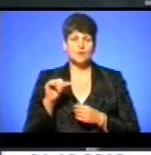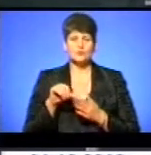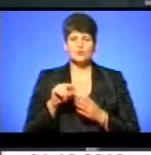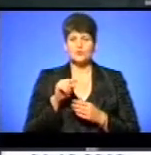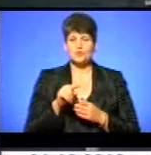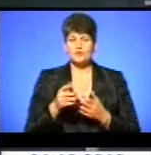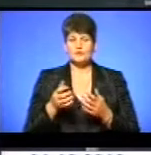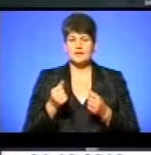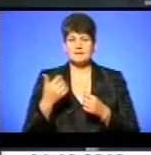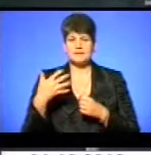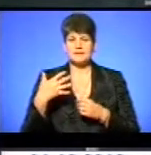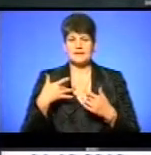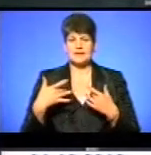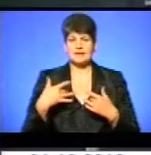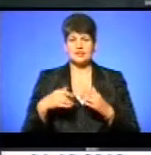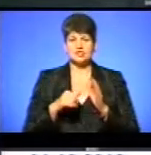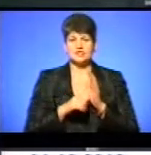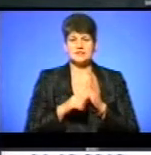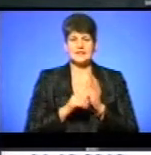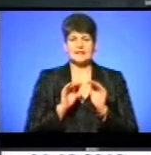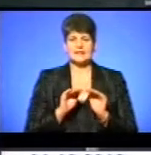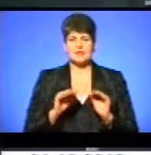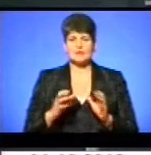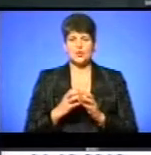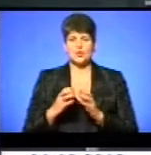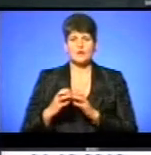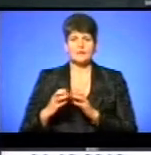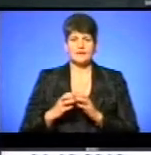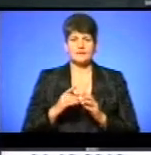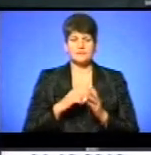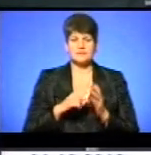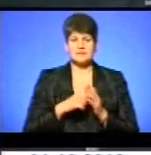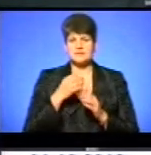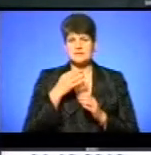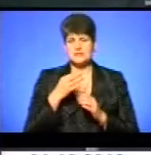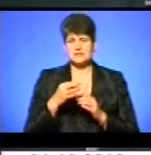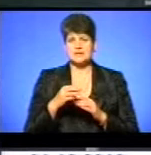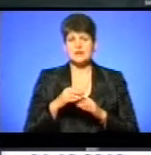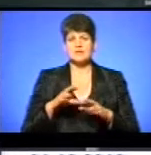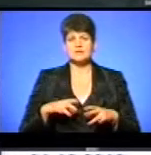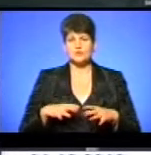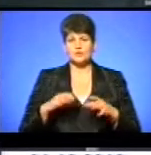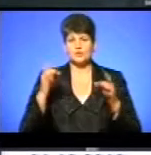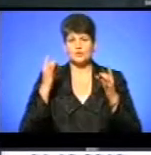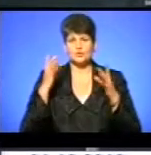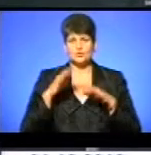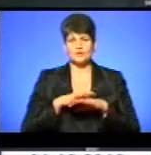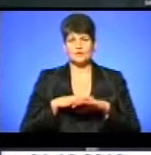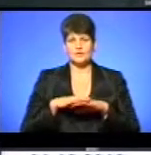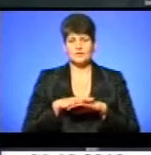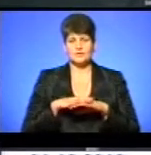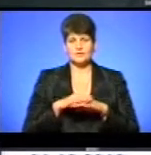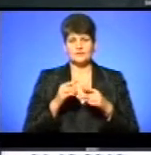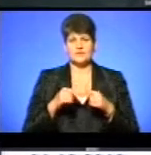взяли 50 артистів із 6 дитячих колективів міста, повідомила інструктор кульмасового відділу «Березою» Юлія